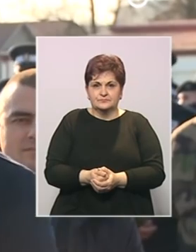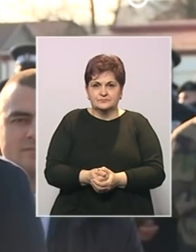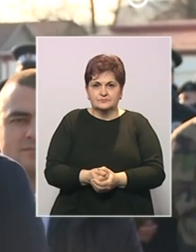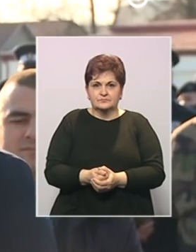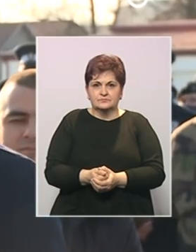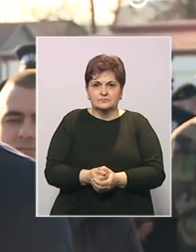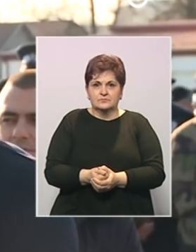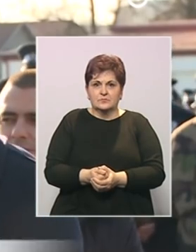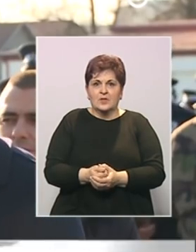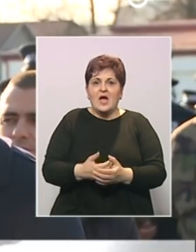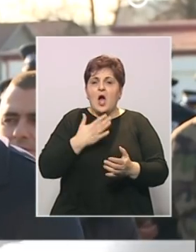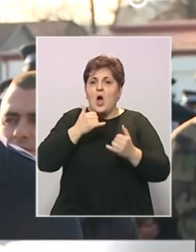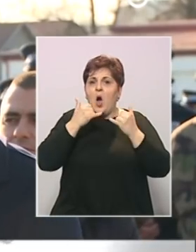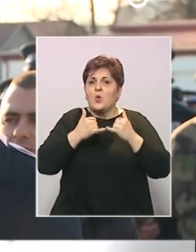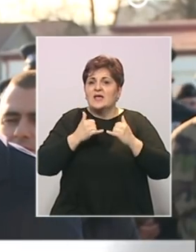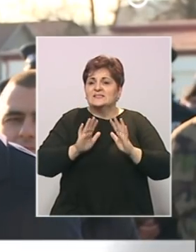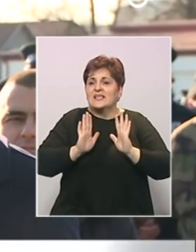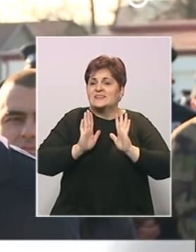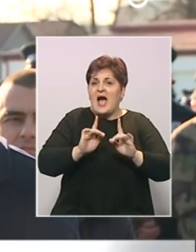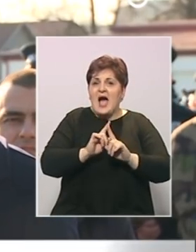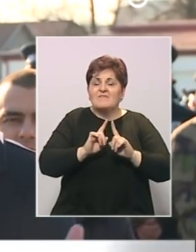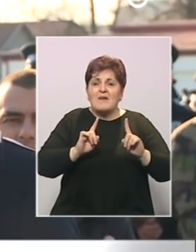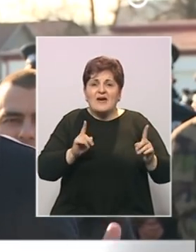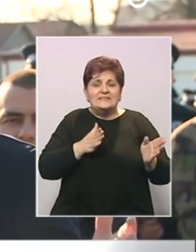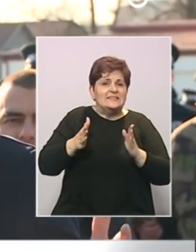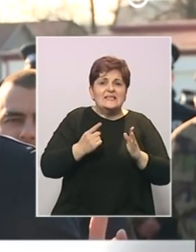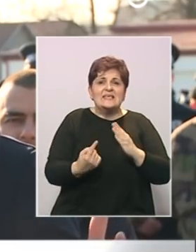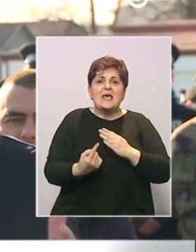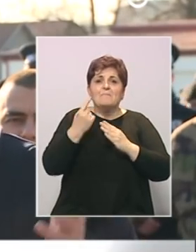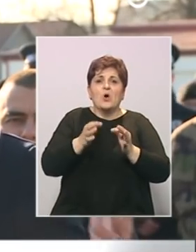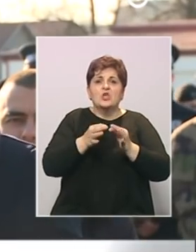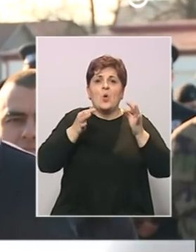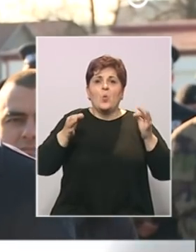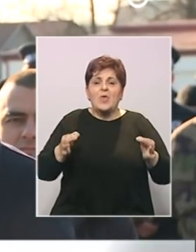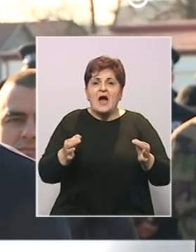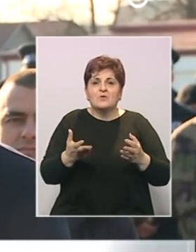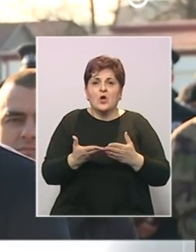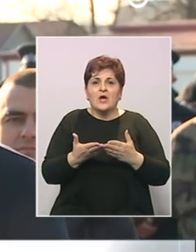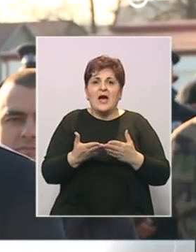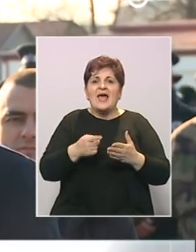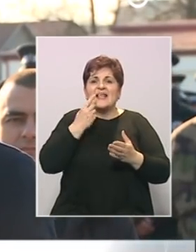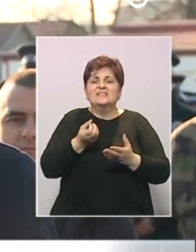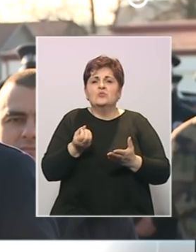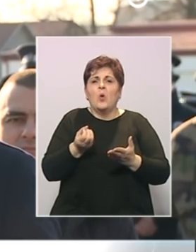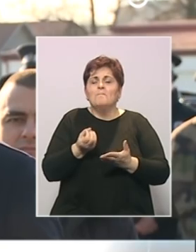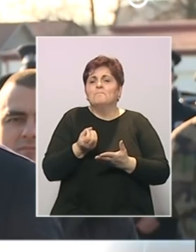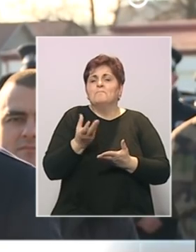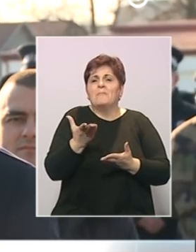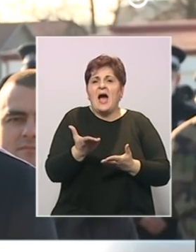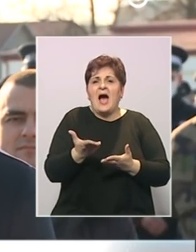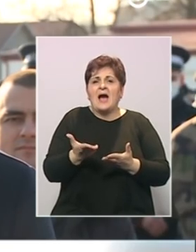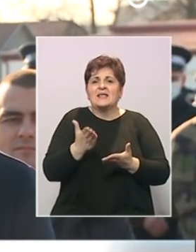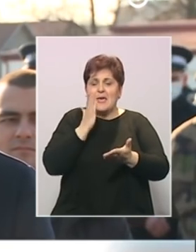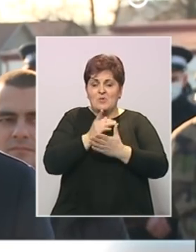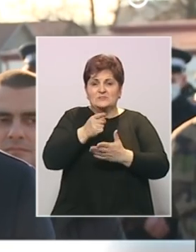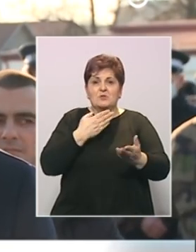Ne znam odakle je sad takva vrsta insinuacija da se pojavljuje u javnosti ili da neko to plasira. Bio sam na